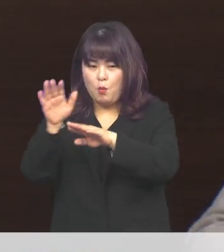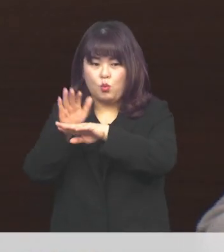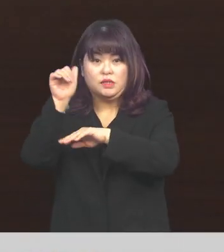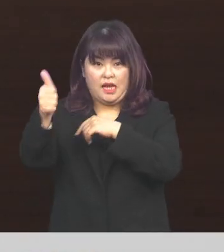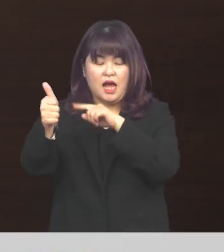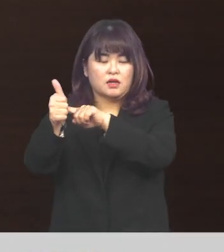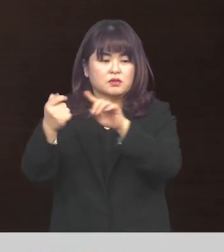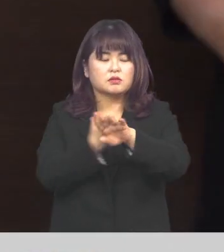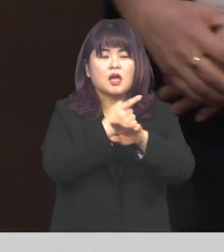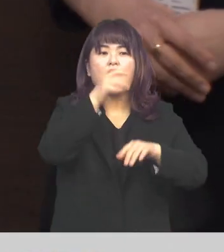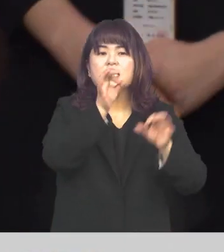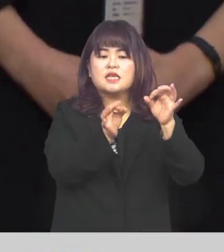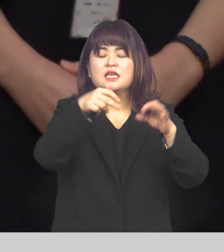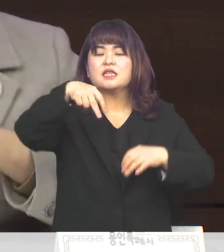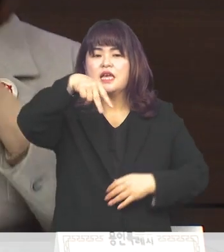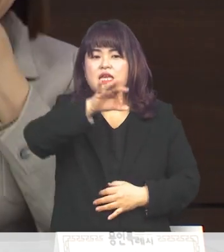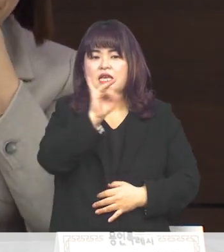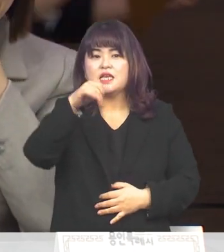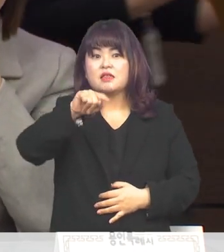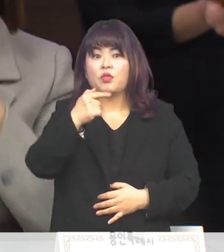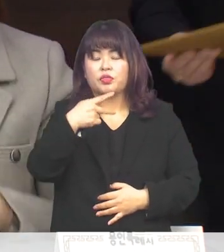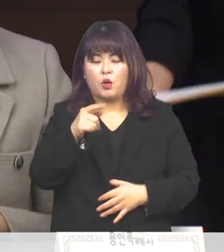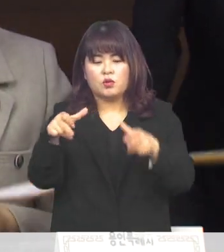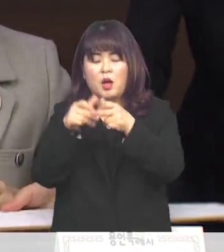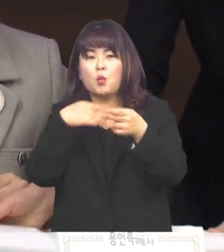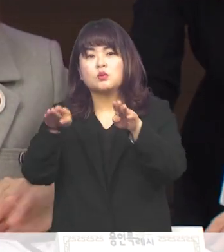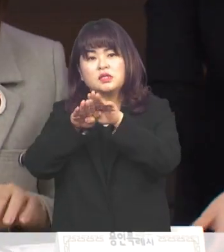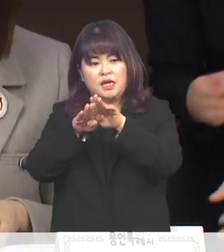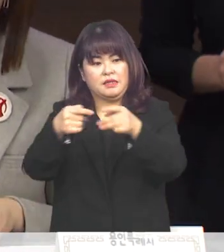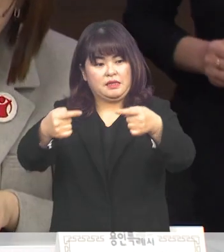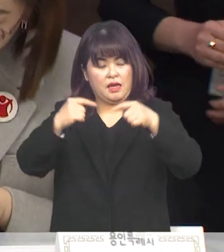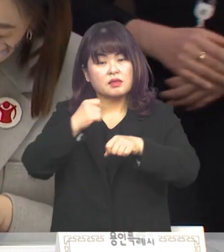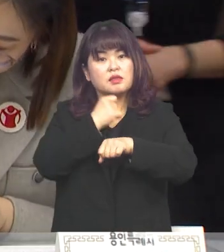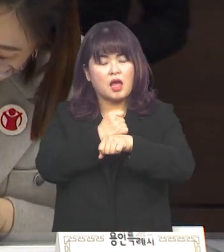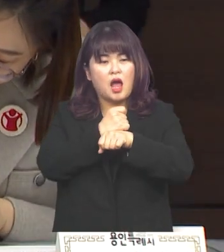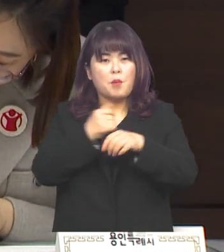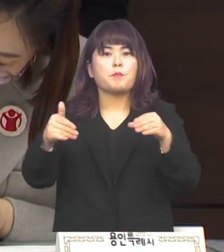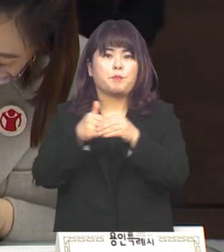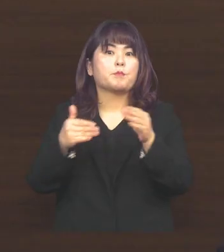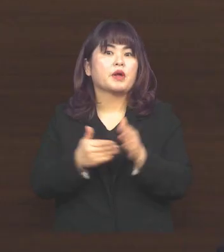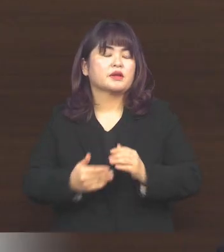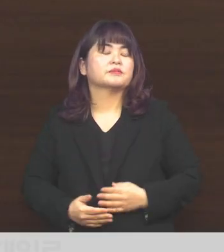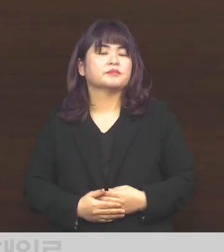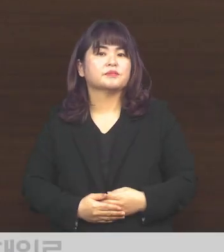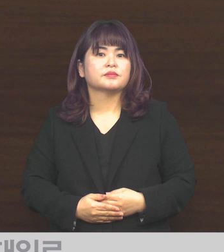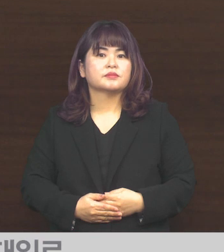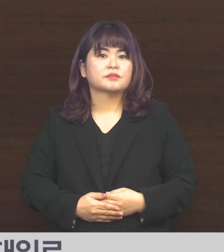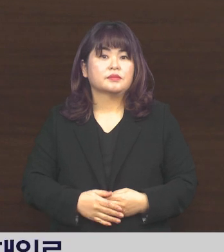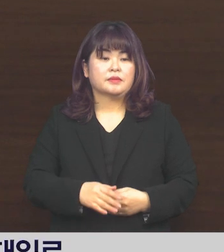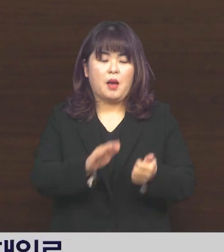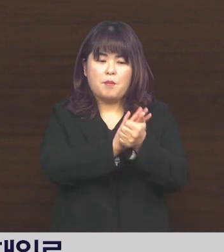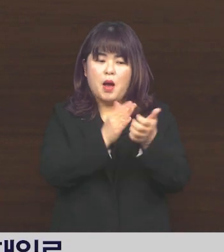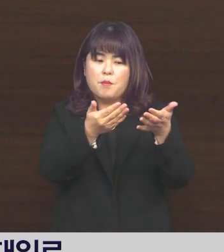이선덕 처인 장애인 복지관장 등이 모인 가운데 장애아동 놀이 지원 사업 협약이 체결됐습니다. 혜택을